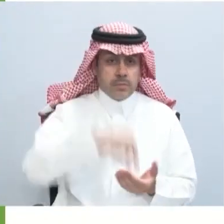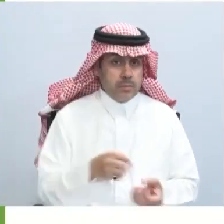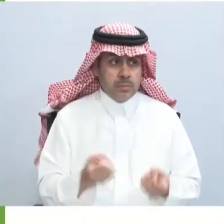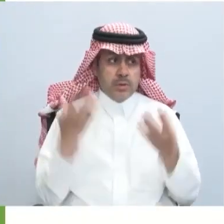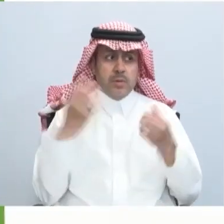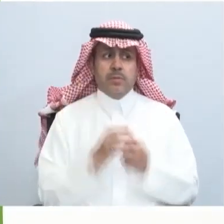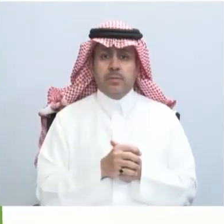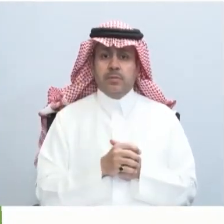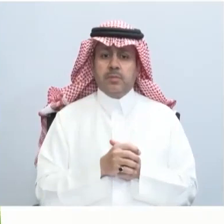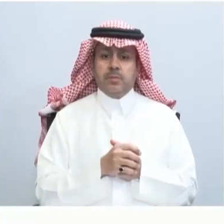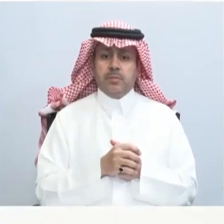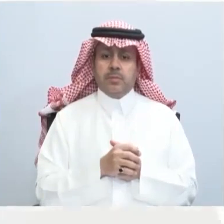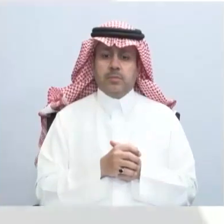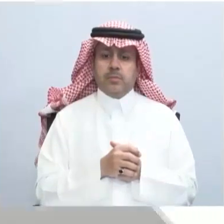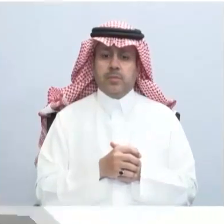الجنه